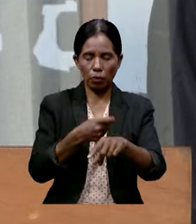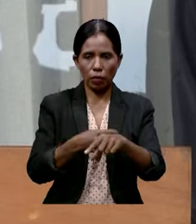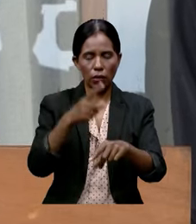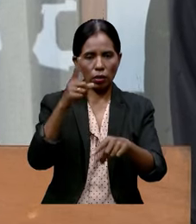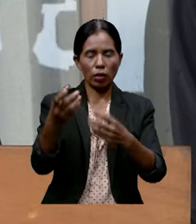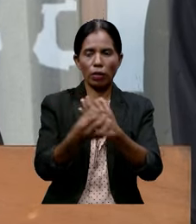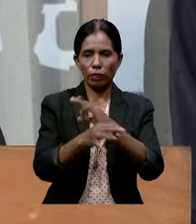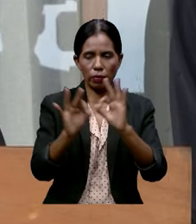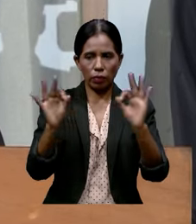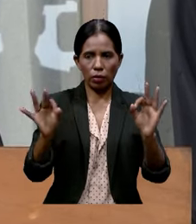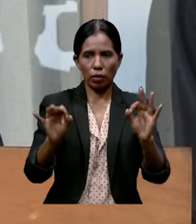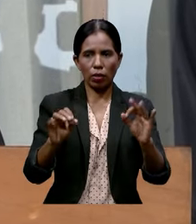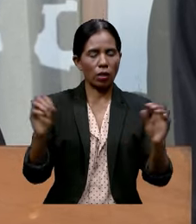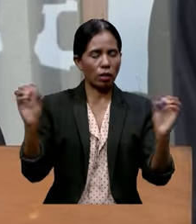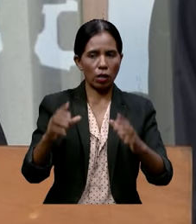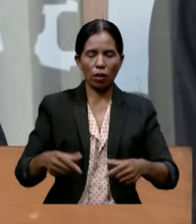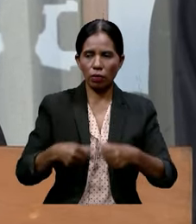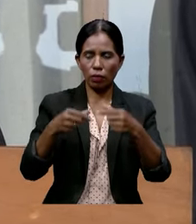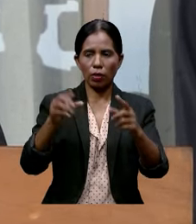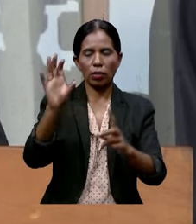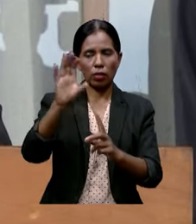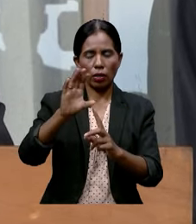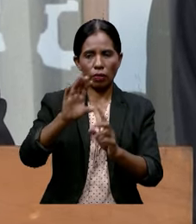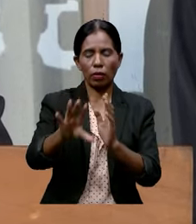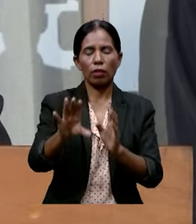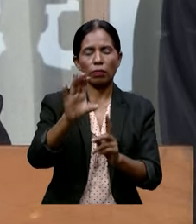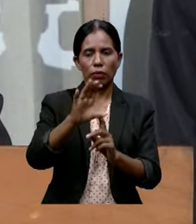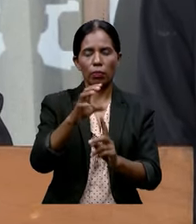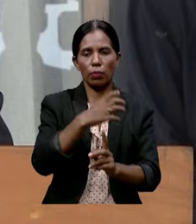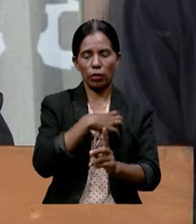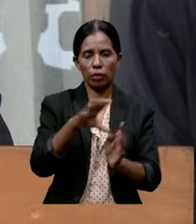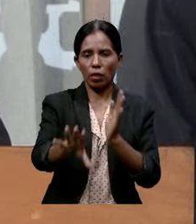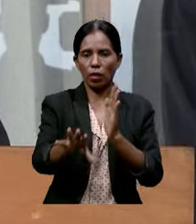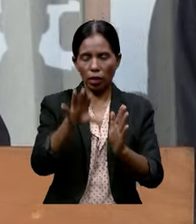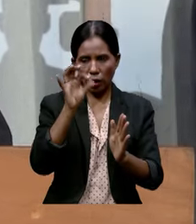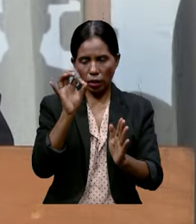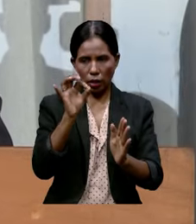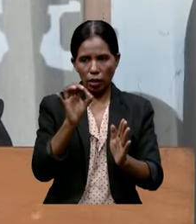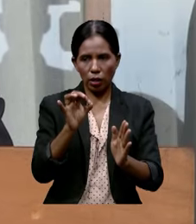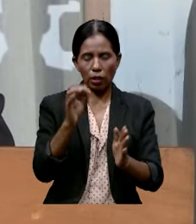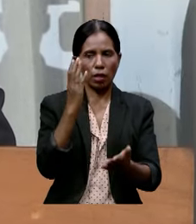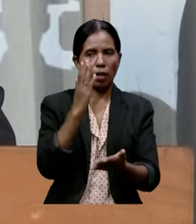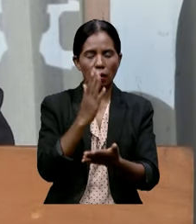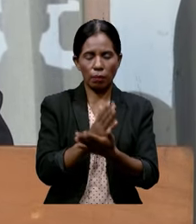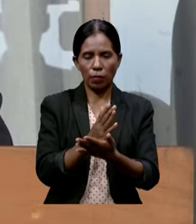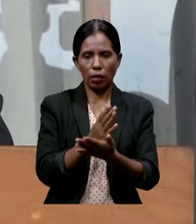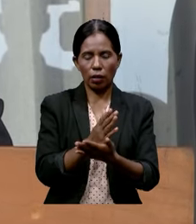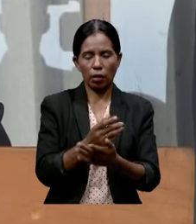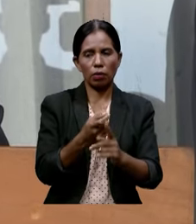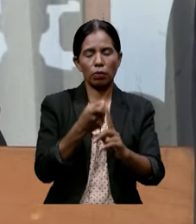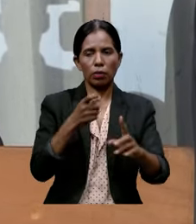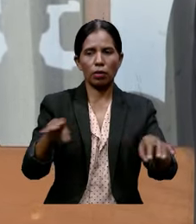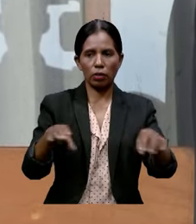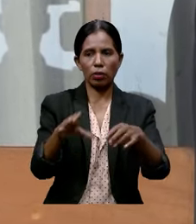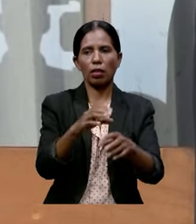liu maka la entrega ma komando hetang ne pro ne te disvinculaan